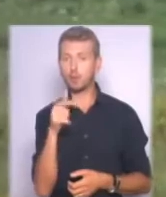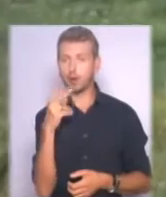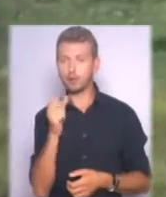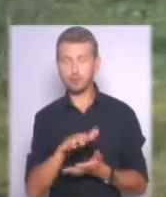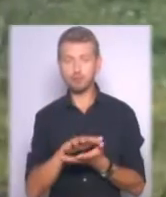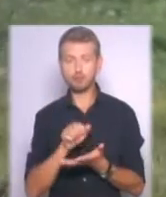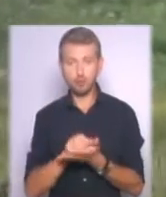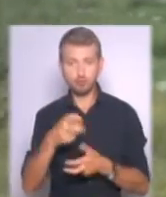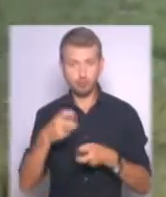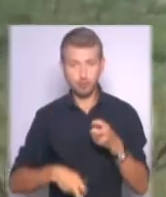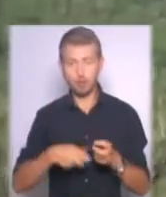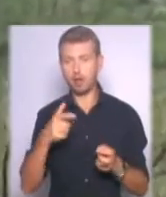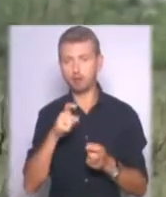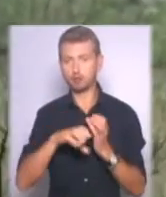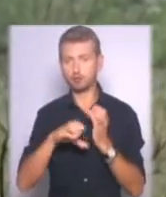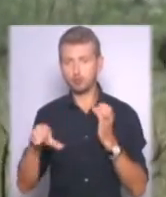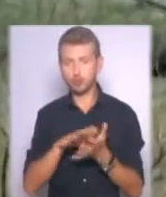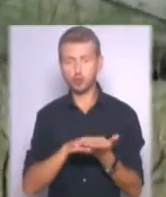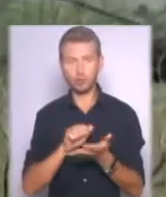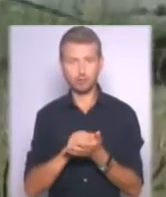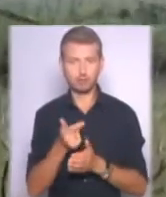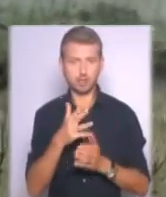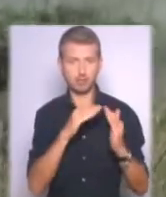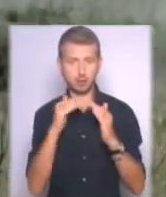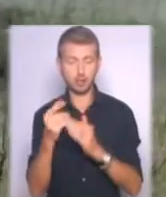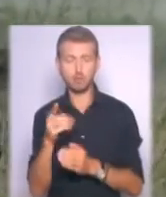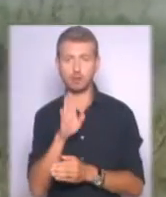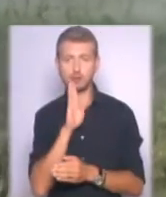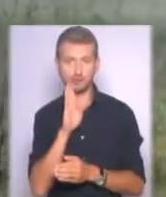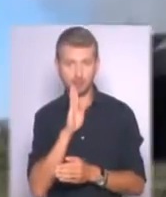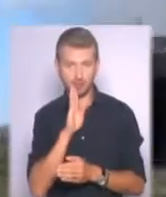зруйновано три будинки. Одна жінка отримала поранення, наступивши на розтяжку.